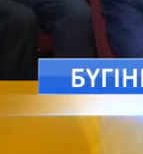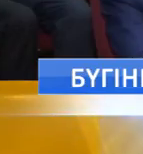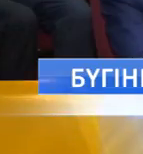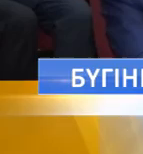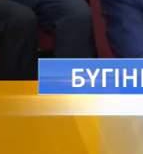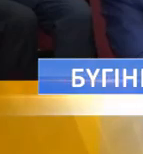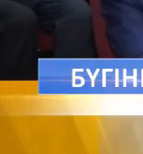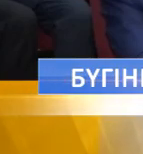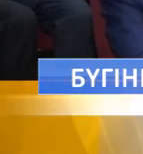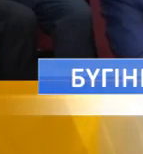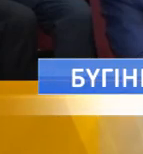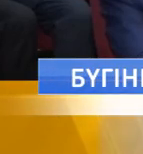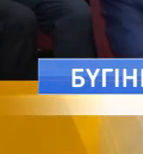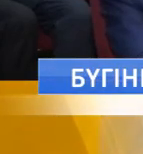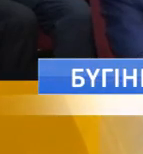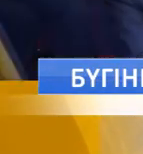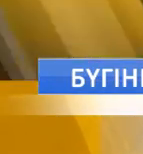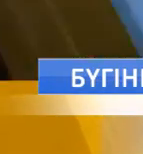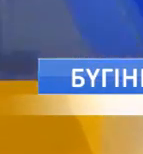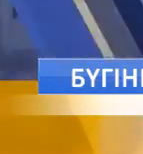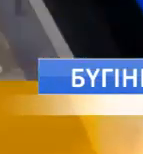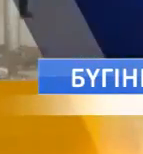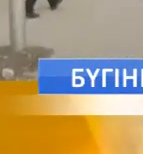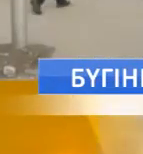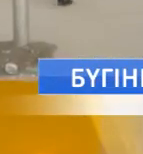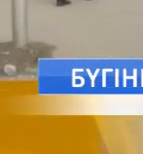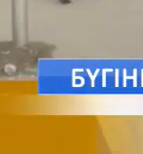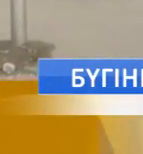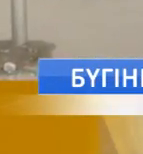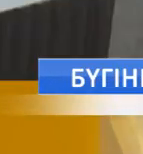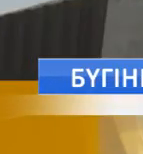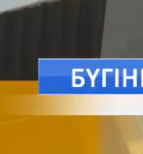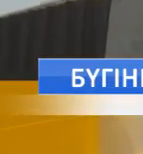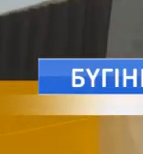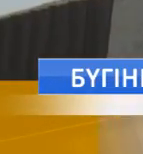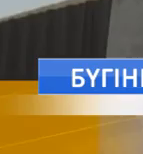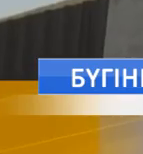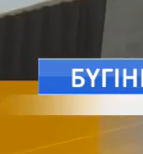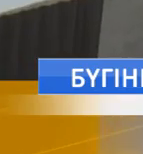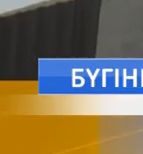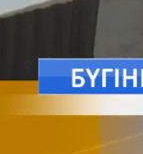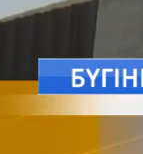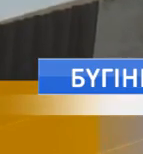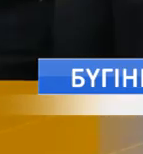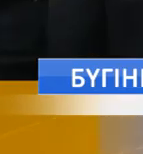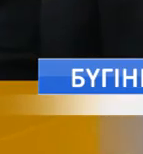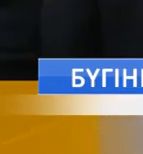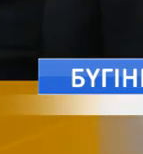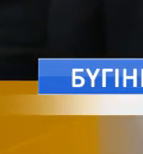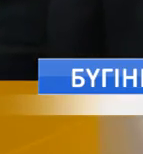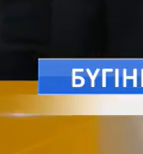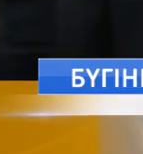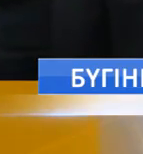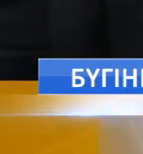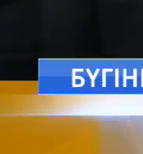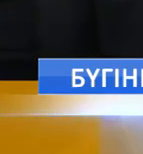өңірдегі ілкімді істермен танысып республикалық форумға қатысты. Заңсыз құрылыс нысандарына тексеріс жалғасуда. Арнайы комиссия өкілдері